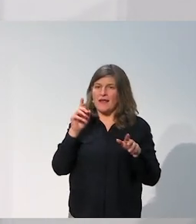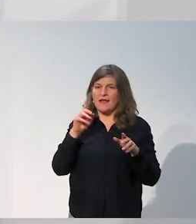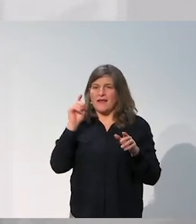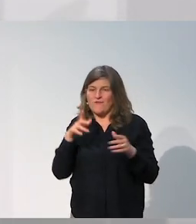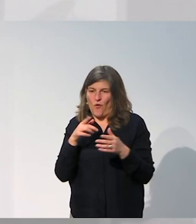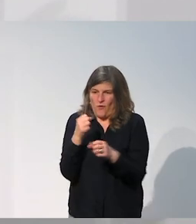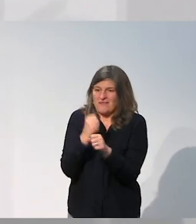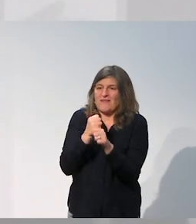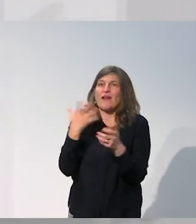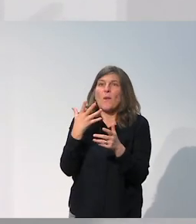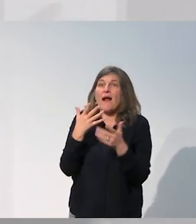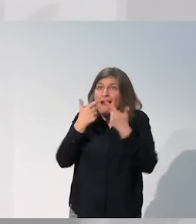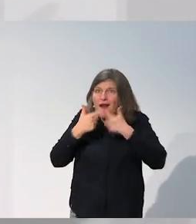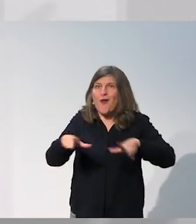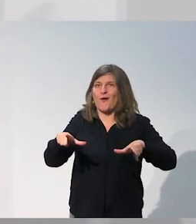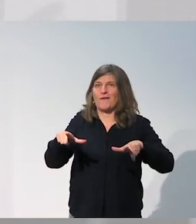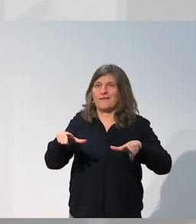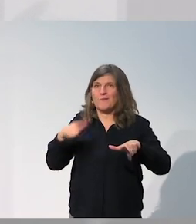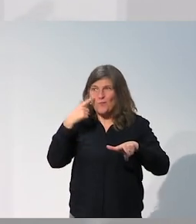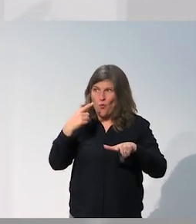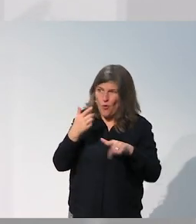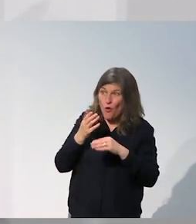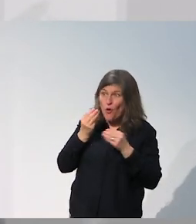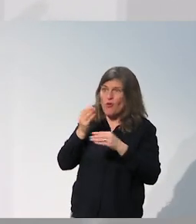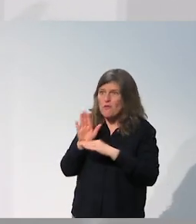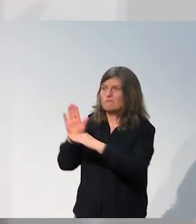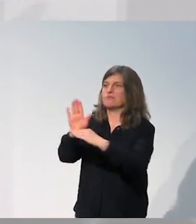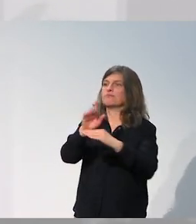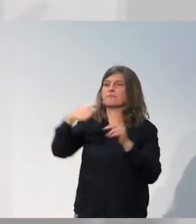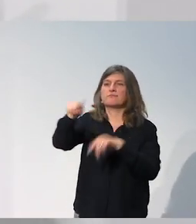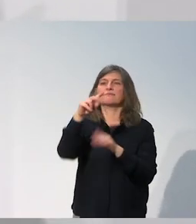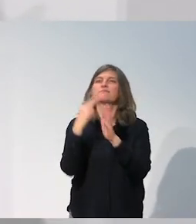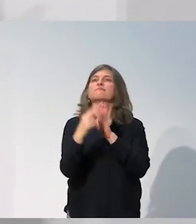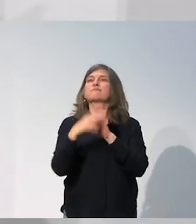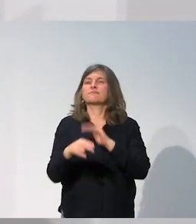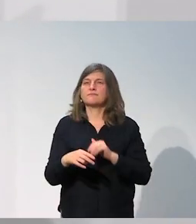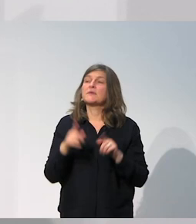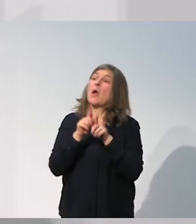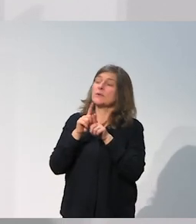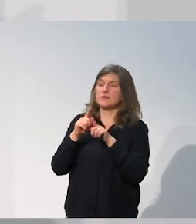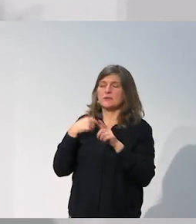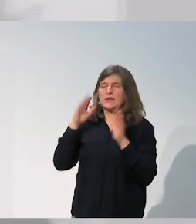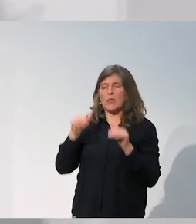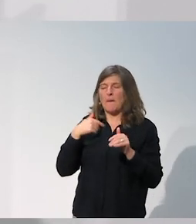de la langue. Et je dois préciser simplement, de surcroît, il faut rendre à César ce qui est à César.